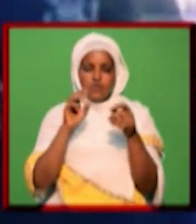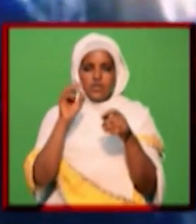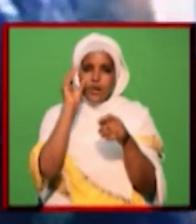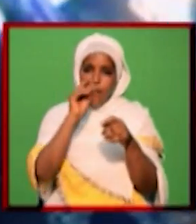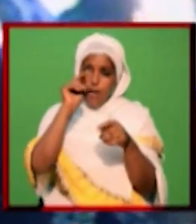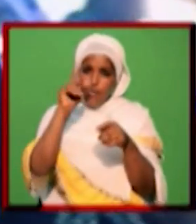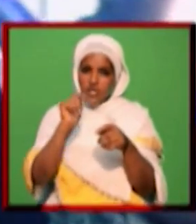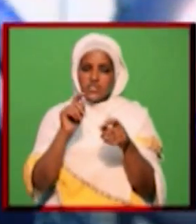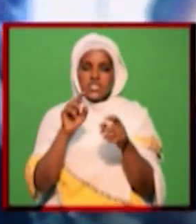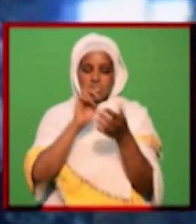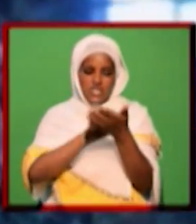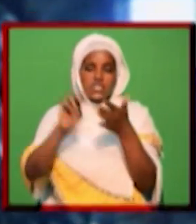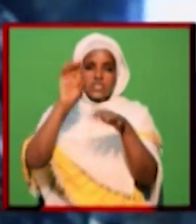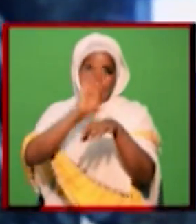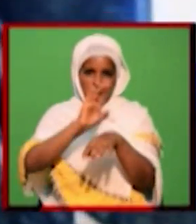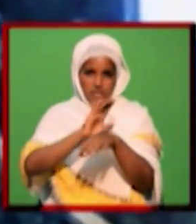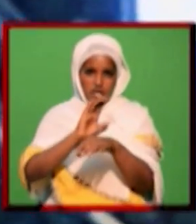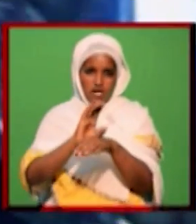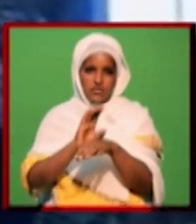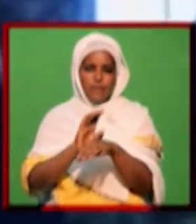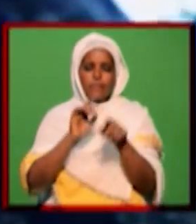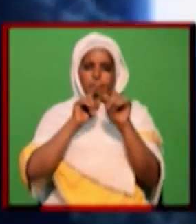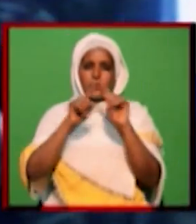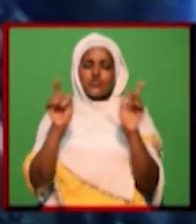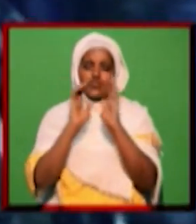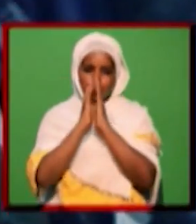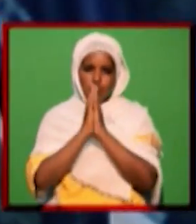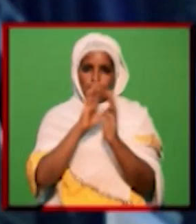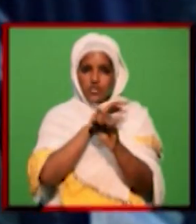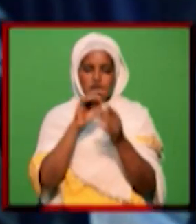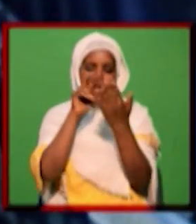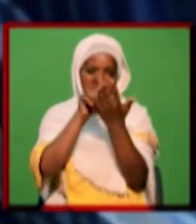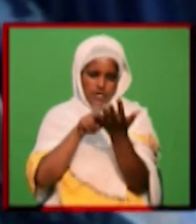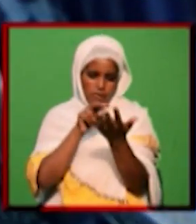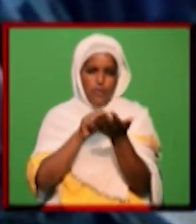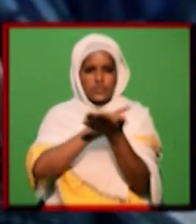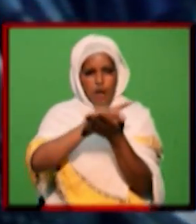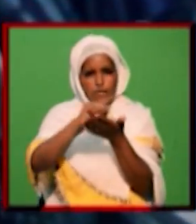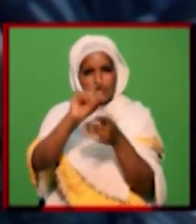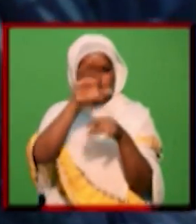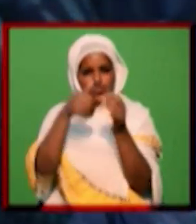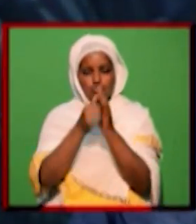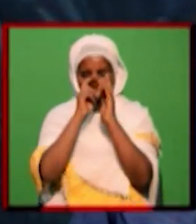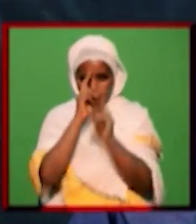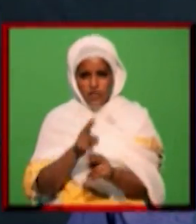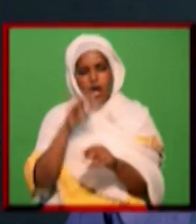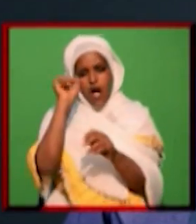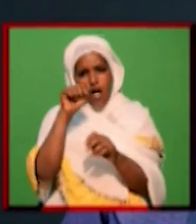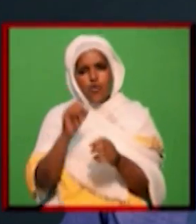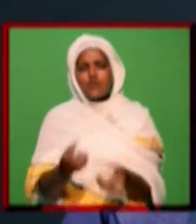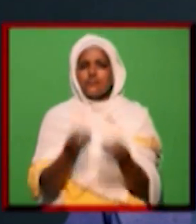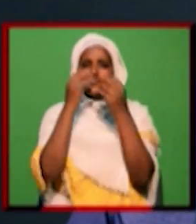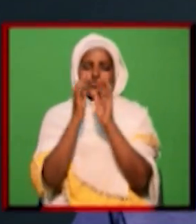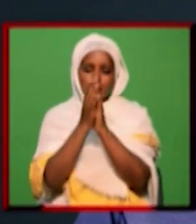በሰሙነ ህማማት ቅድስት ቤተክርስቲያናችን በተለየ ጸሎትና ነባብ ሳምንቱን ታከብራለች። አዎ